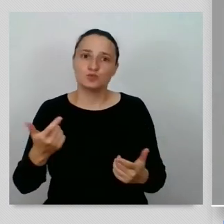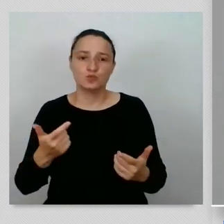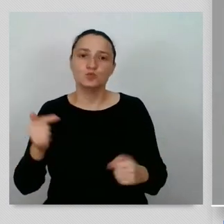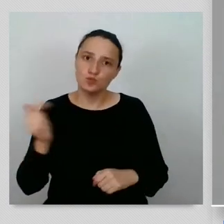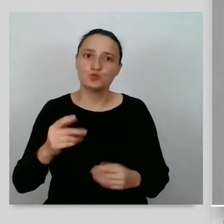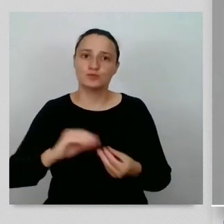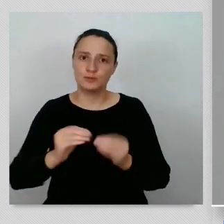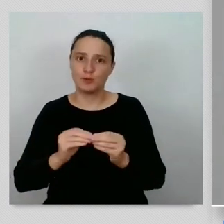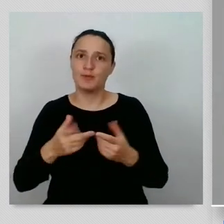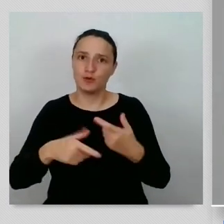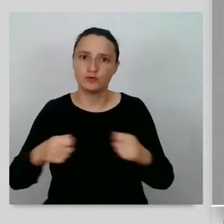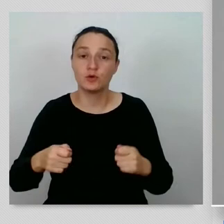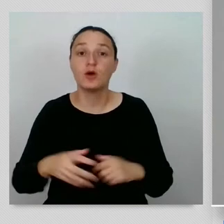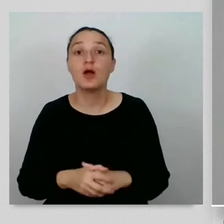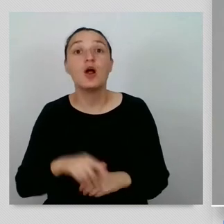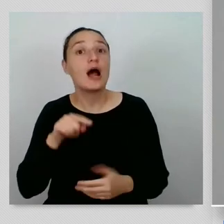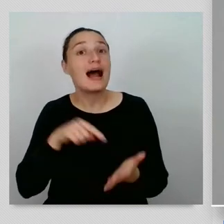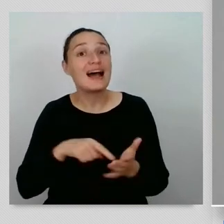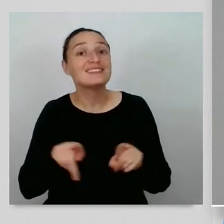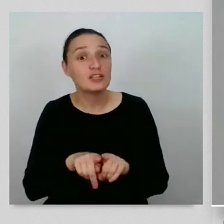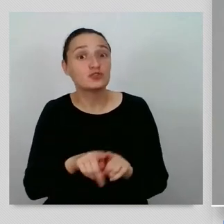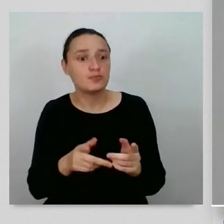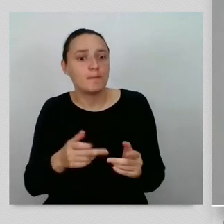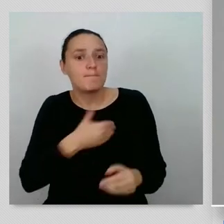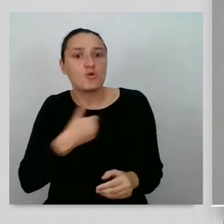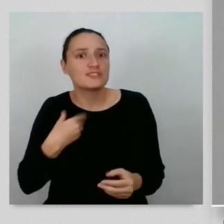jeszcze podwójnie trudna z racji tego krótkiego okresu.